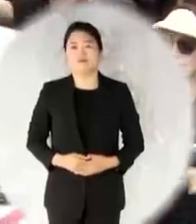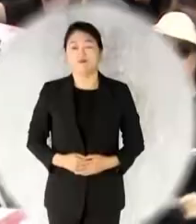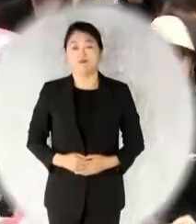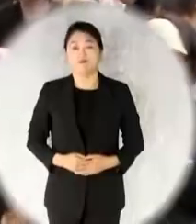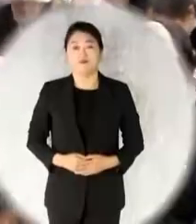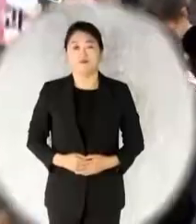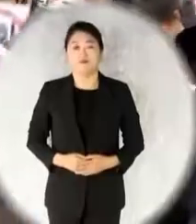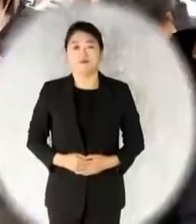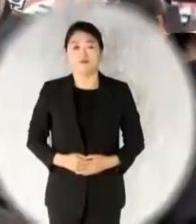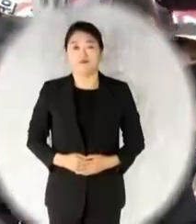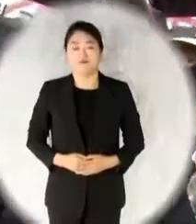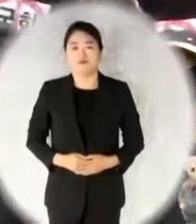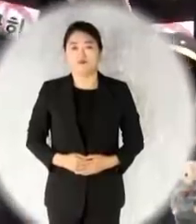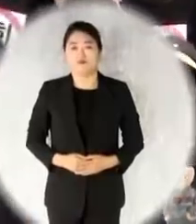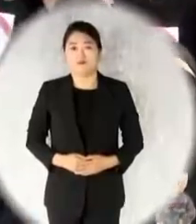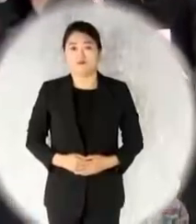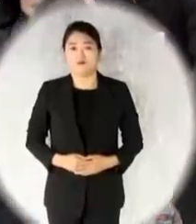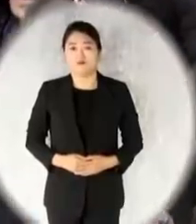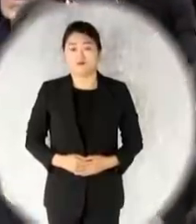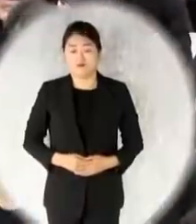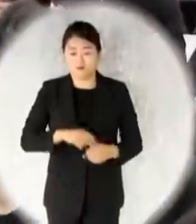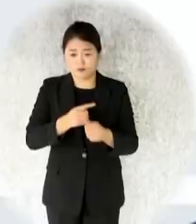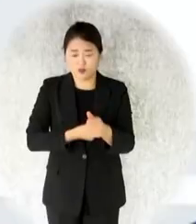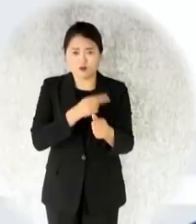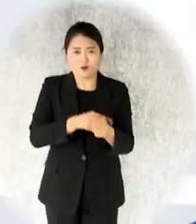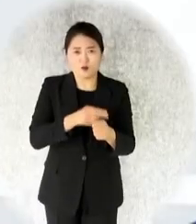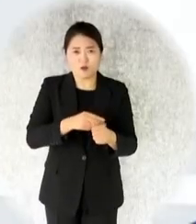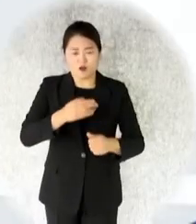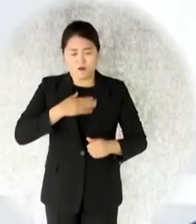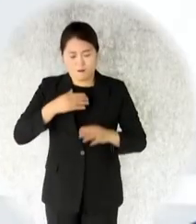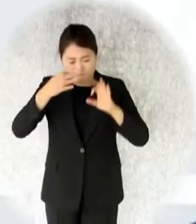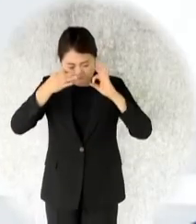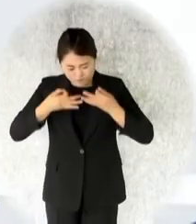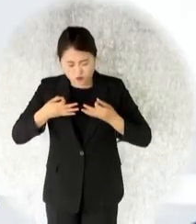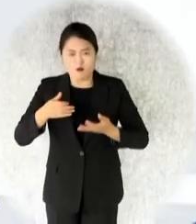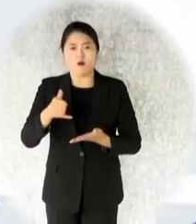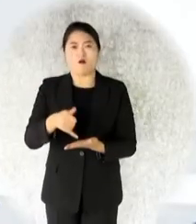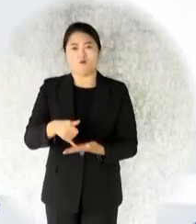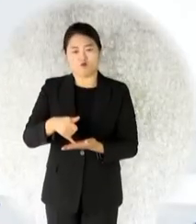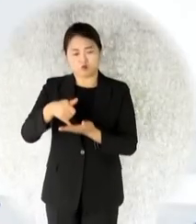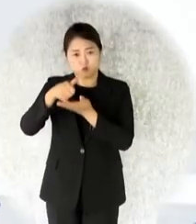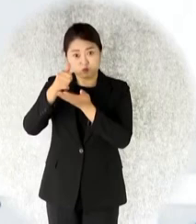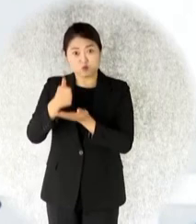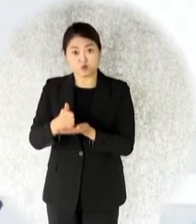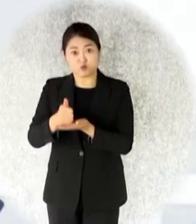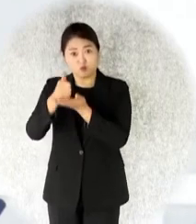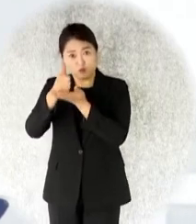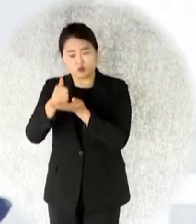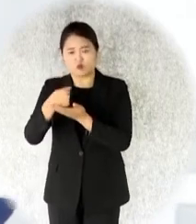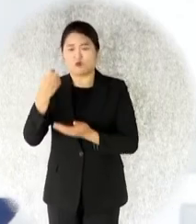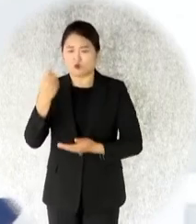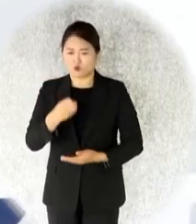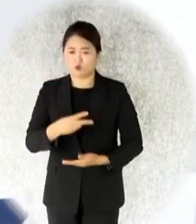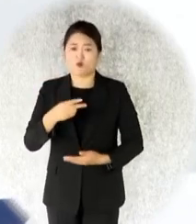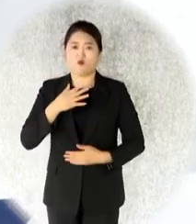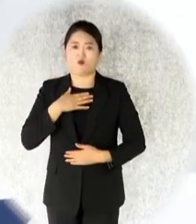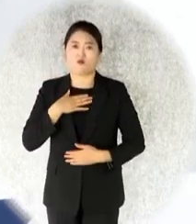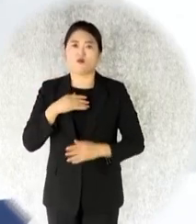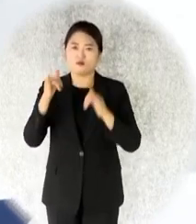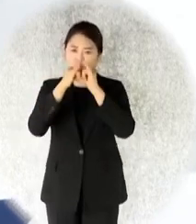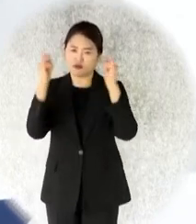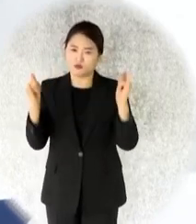그래서 선생님이 존중받고 있다고 선생님도 귀한 사람이라고 그리고